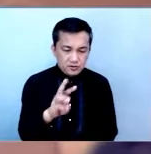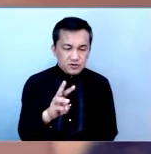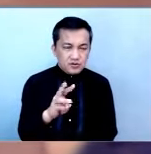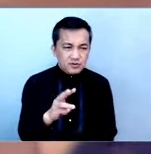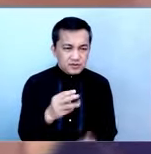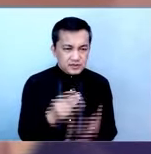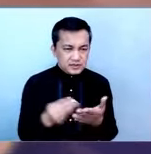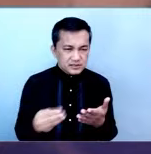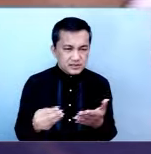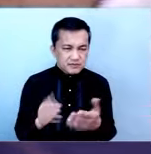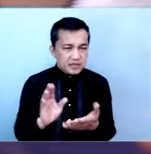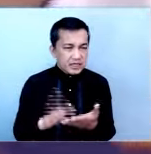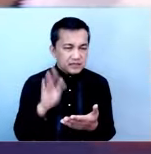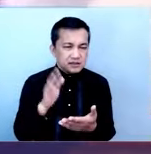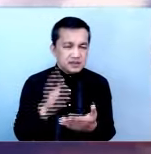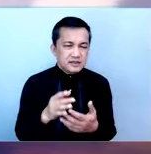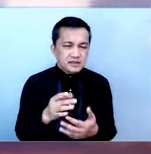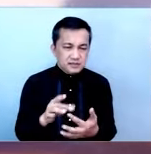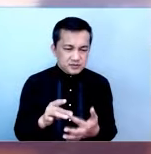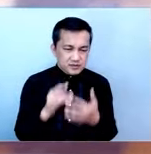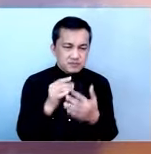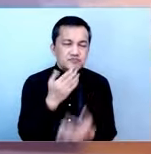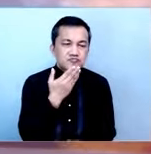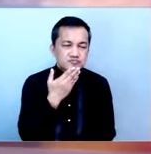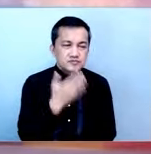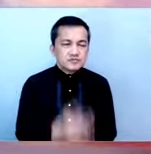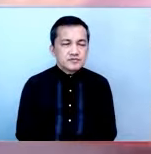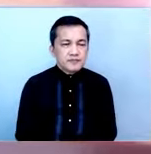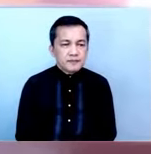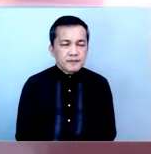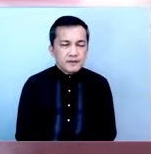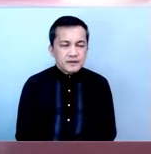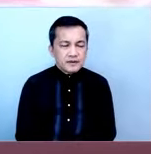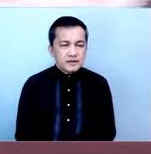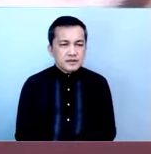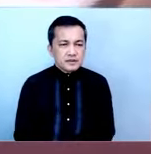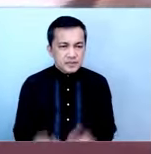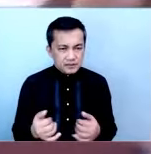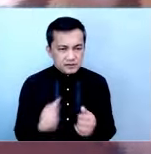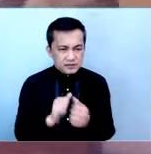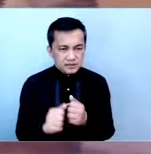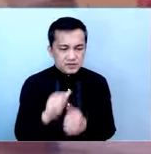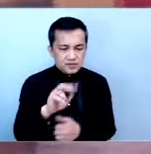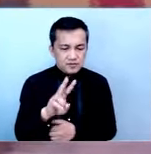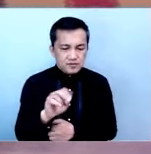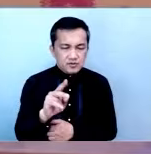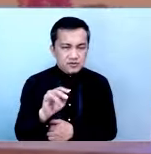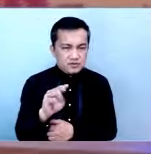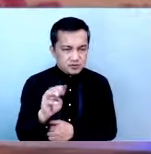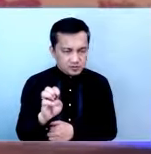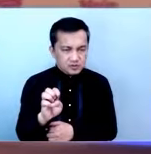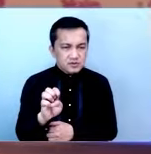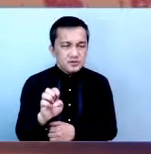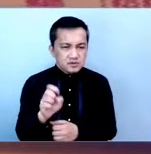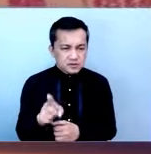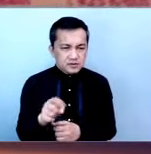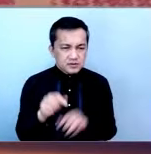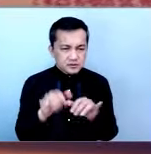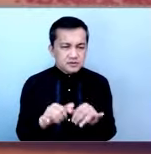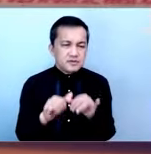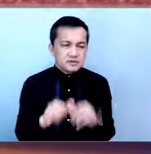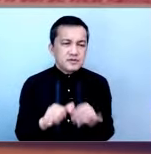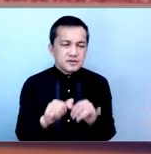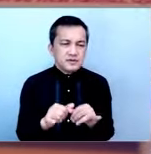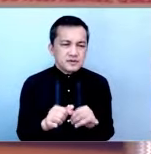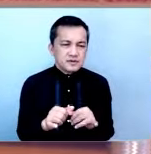for sugar. Yes. So we only, ngayon po, tinadaan na lang po natin sa volume po talaga. Para lang po talaga ma-maintain and